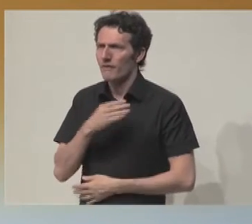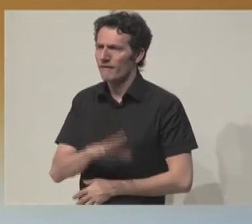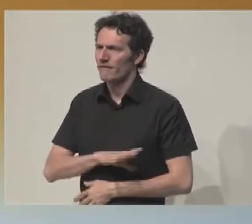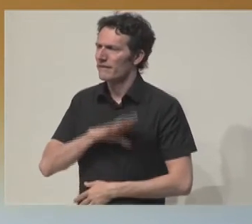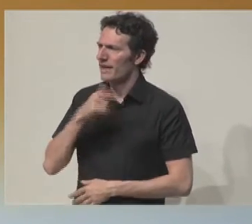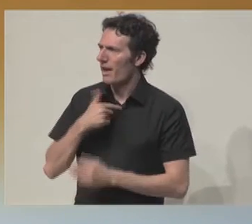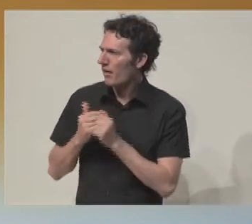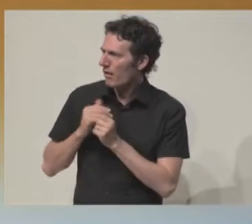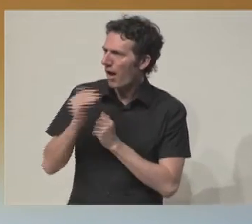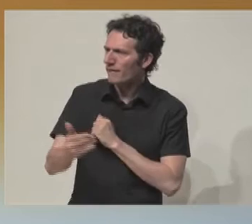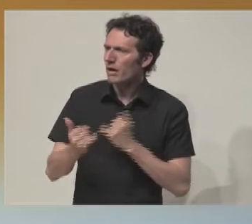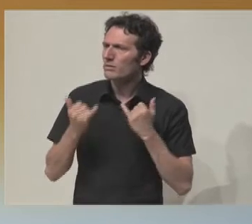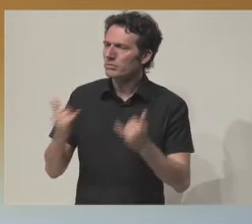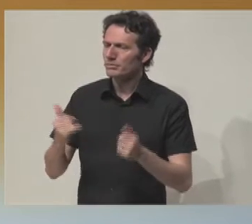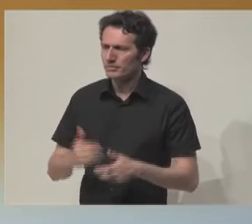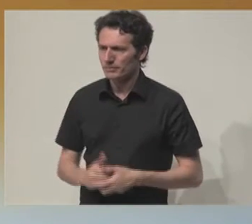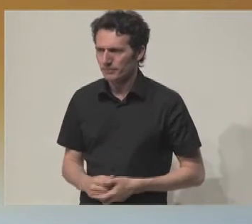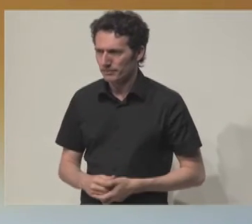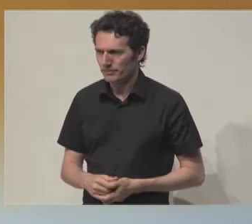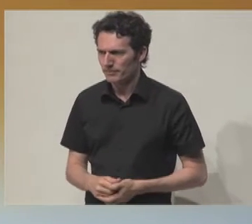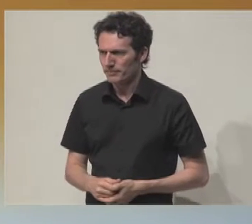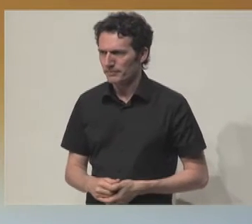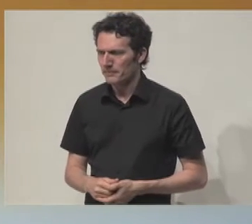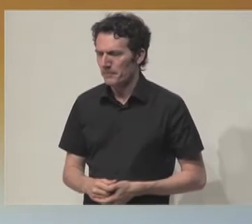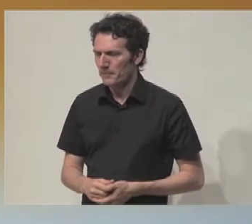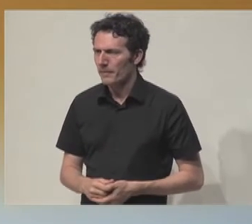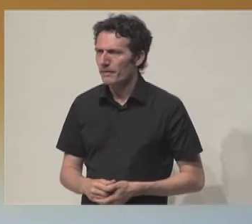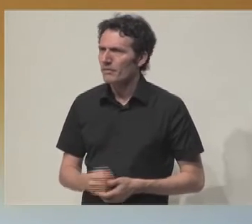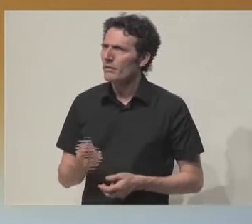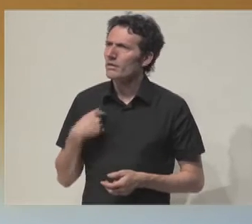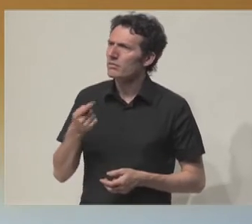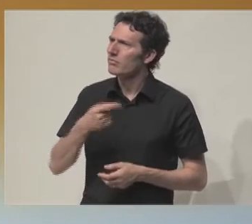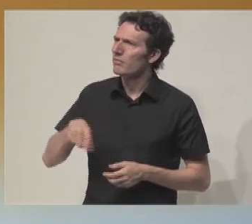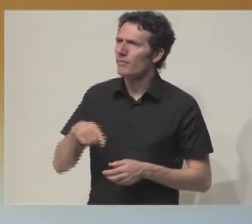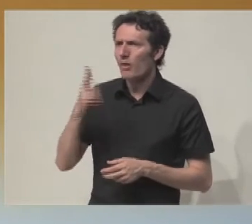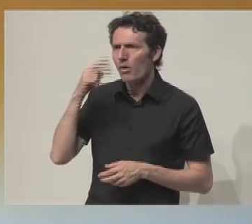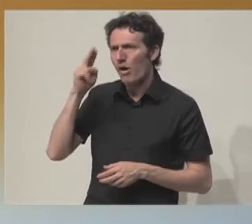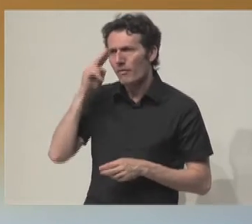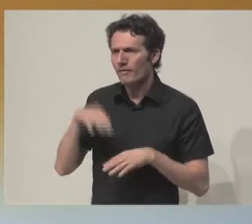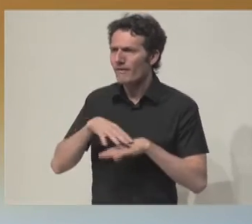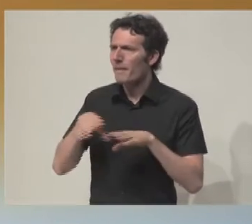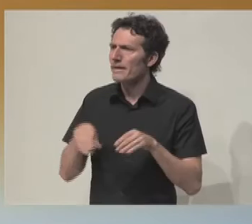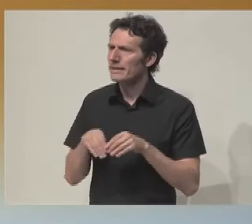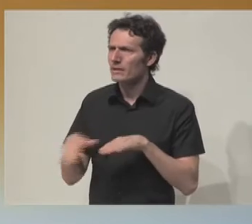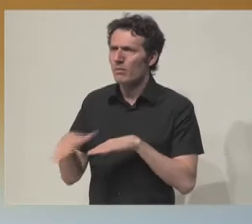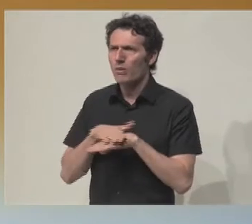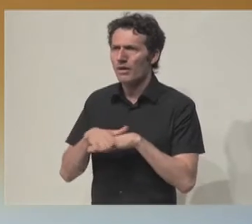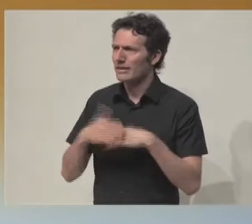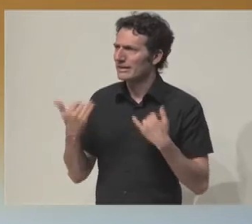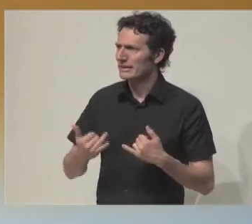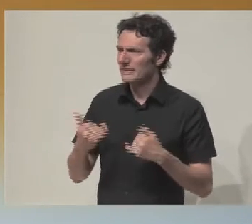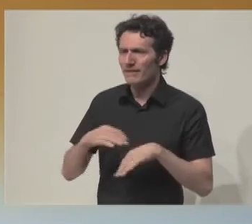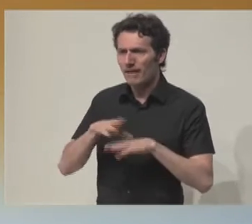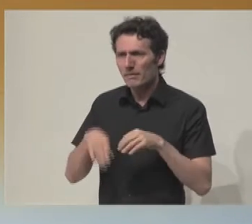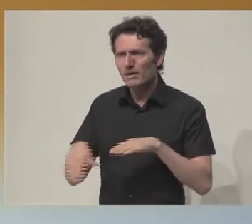cela voyez vous nous sommes une famille politique cette famille politique elle vient